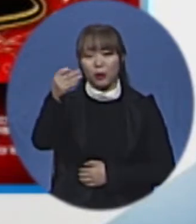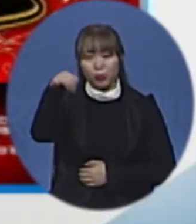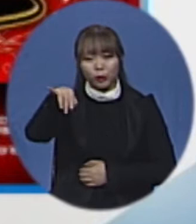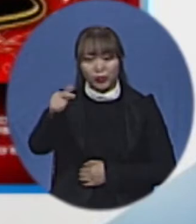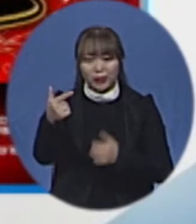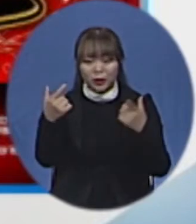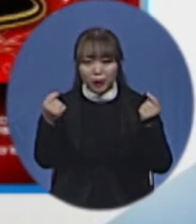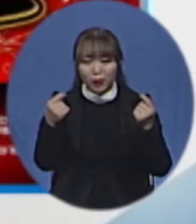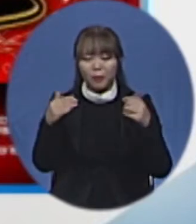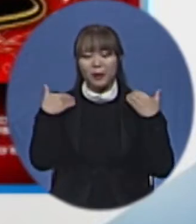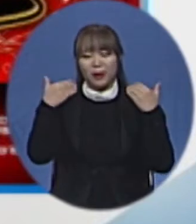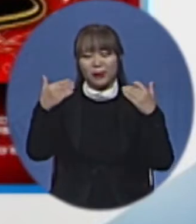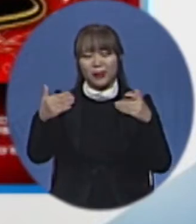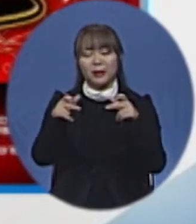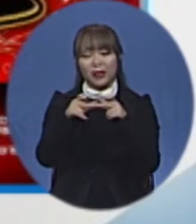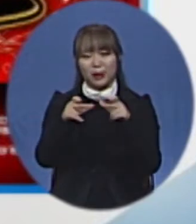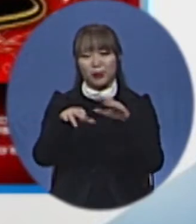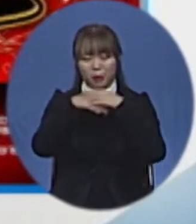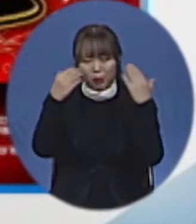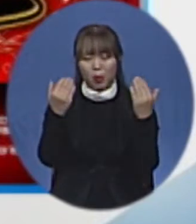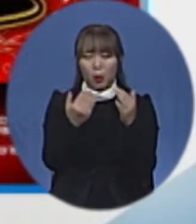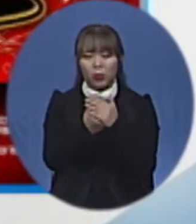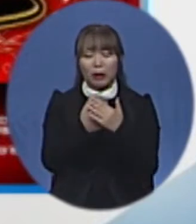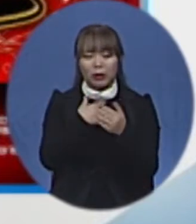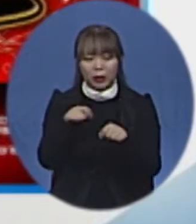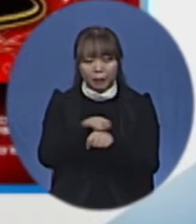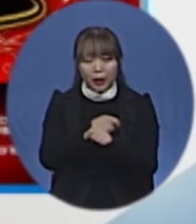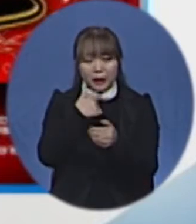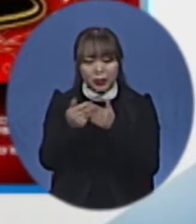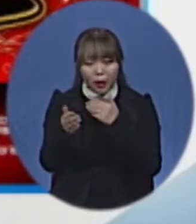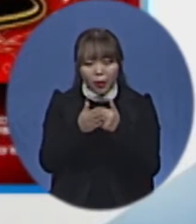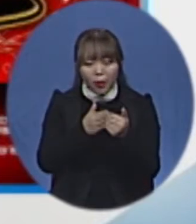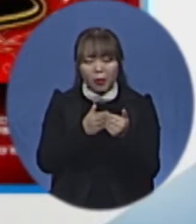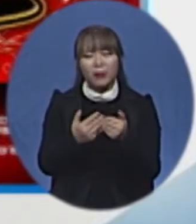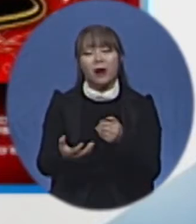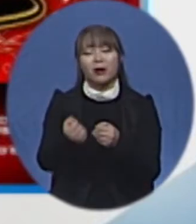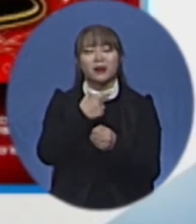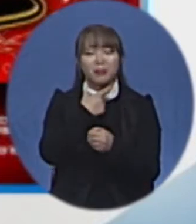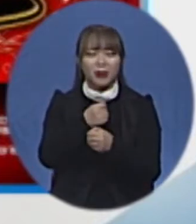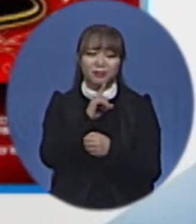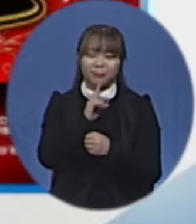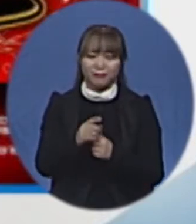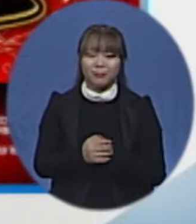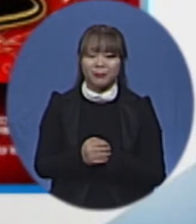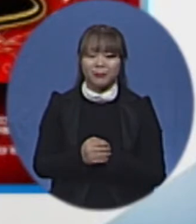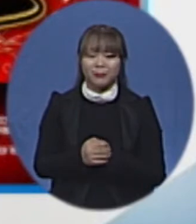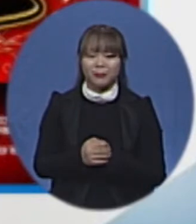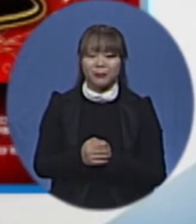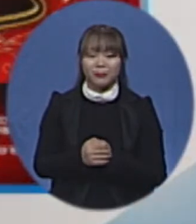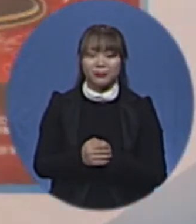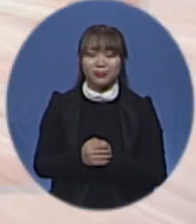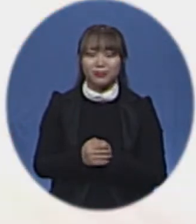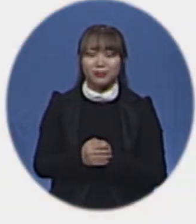통해 성인발달장애인도 이색적인 문화경험의 기회를 가졌으면 한다고 전했습니다.